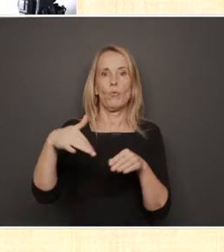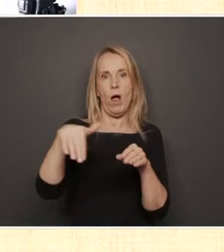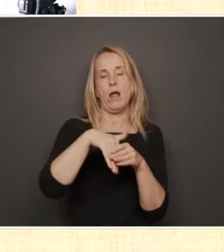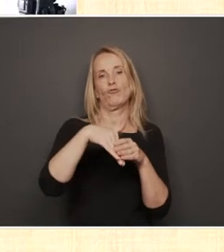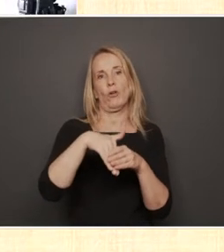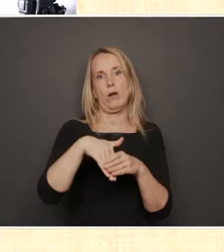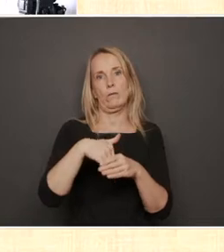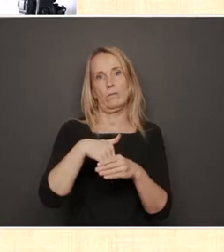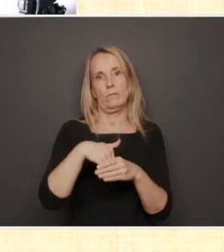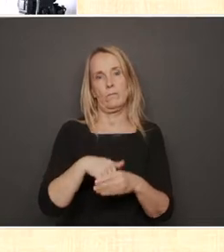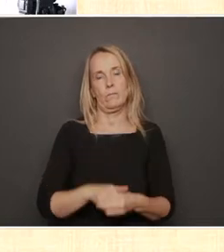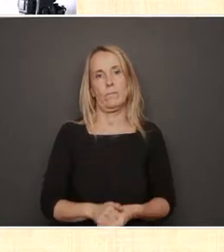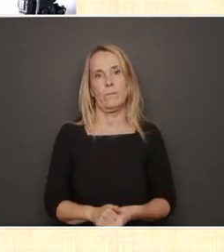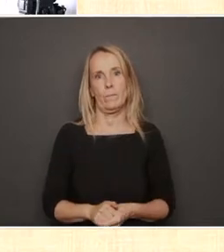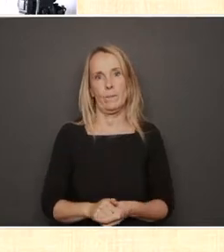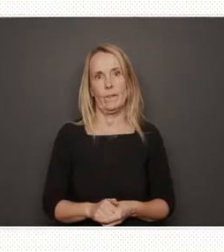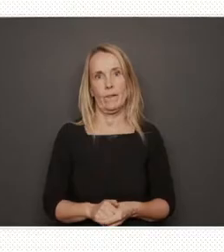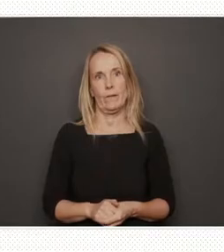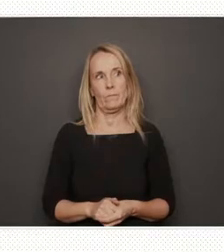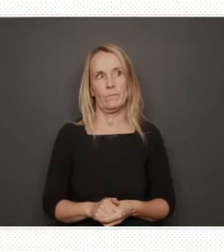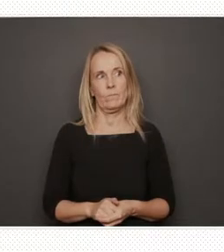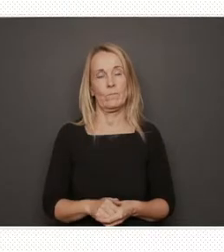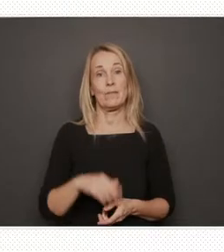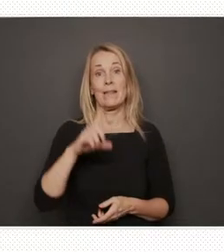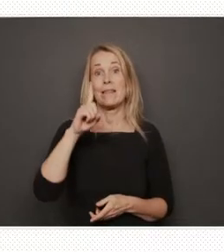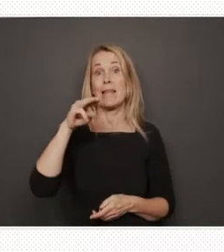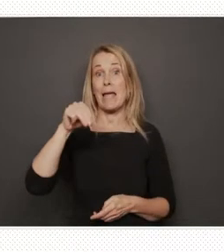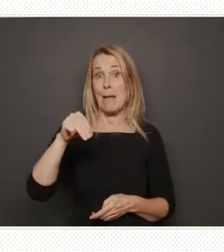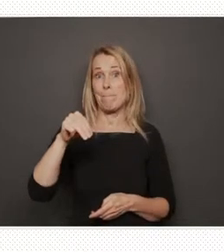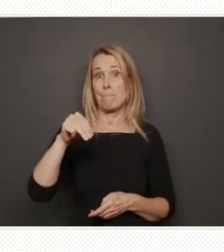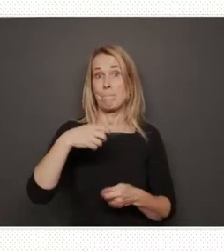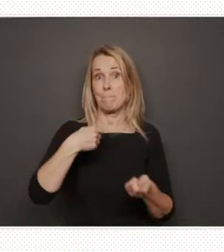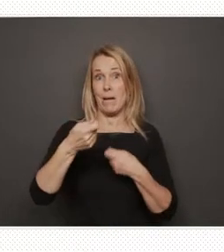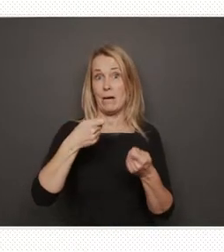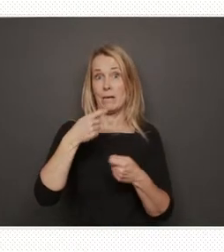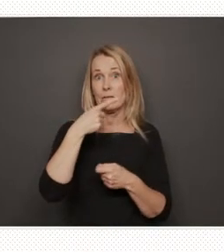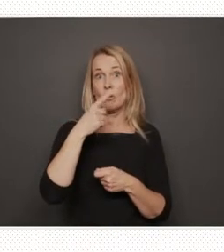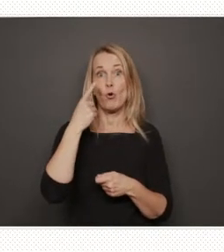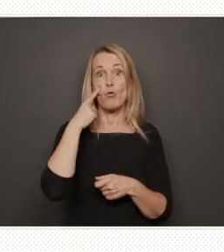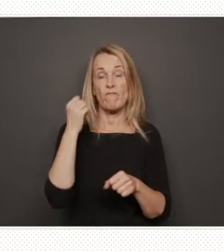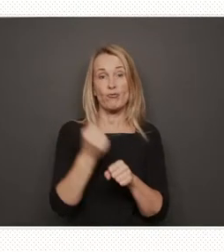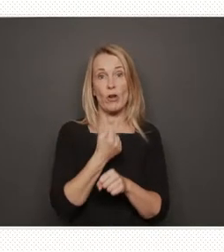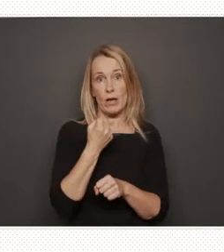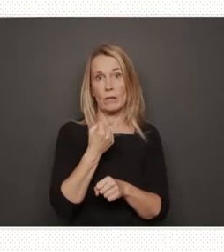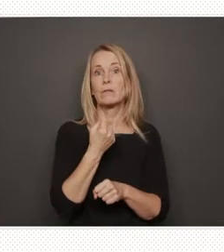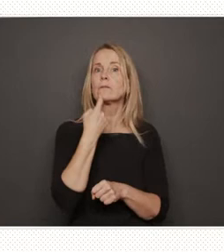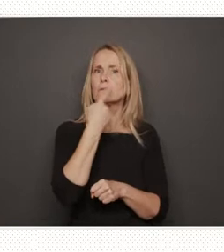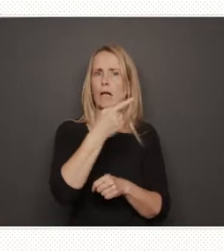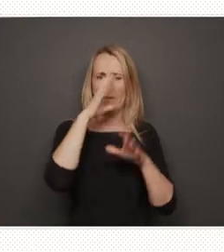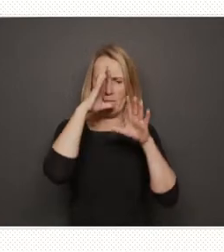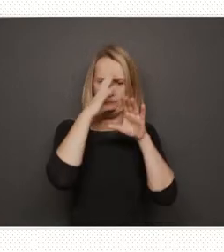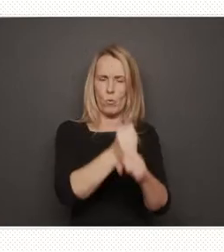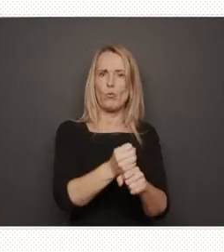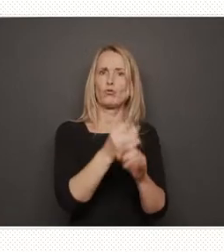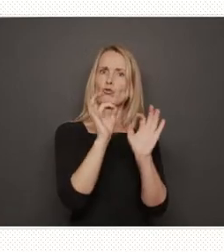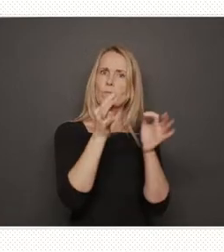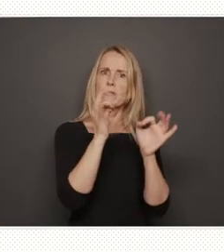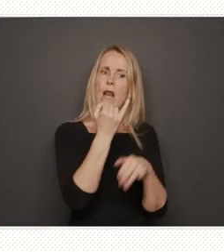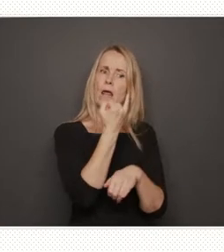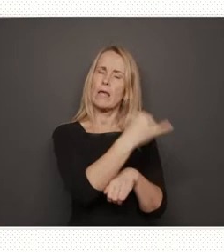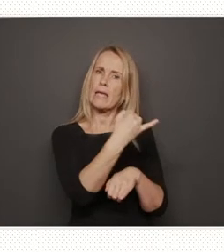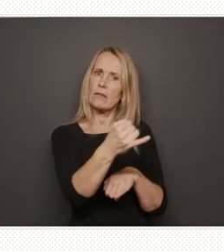einzustellen. Der DM Drogeriemarkt in Kufstein fokussiert sich speziell auf die individuelle